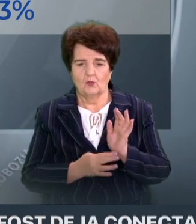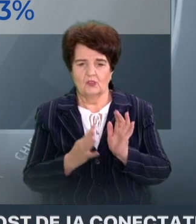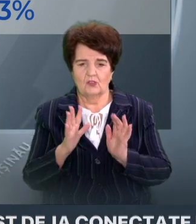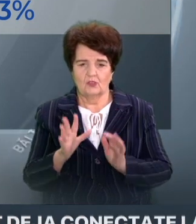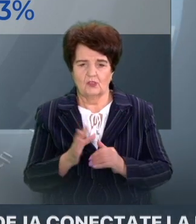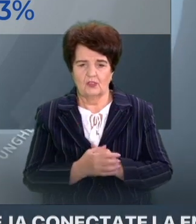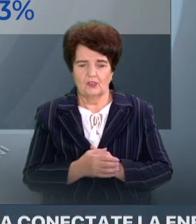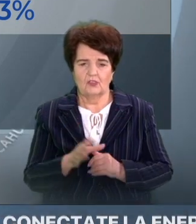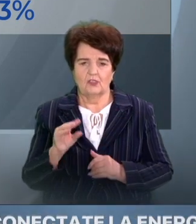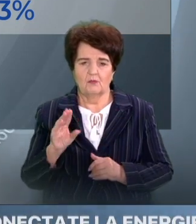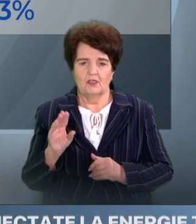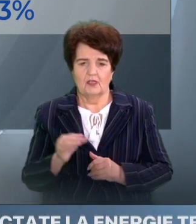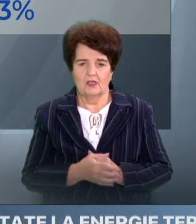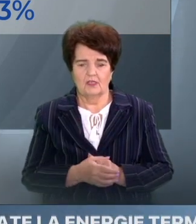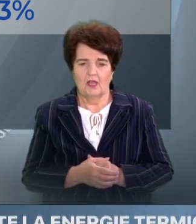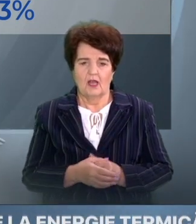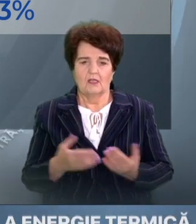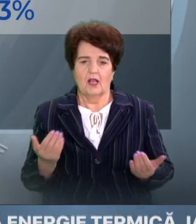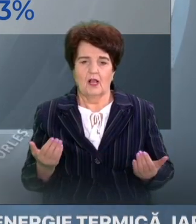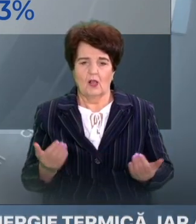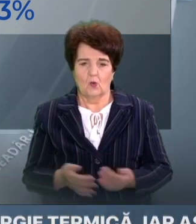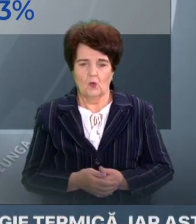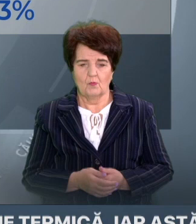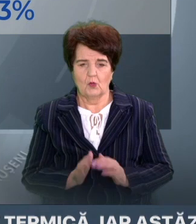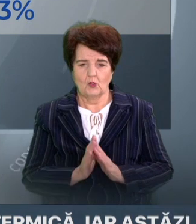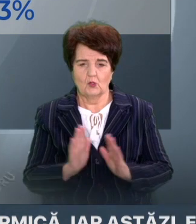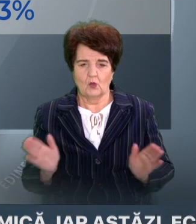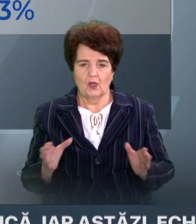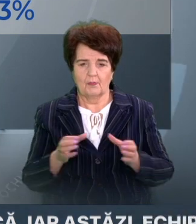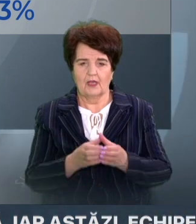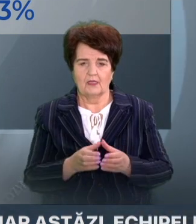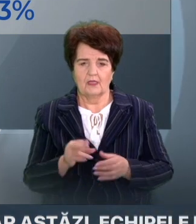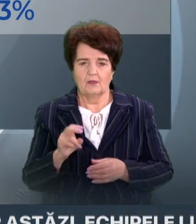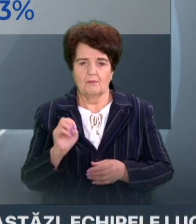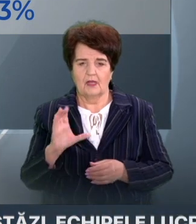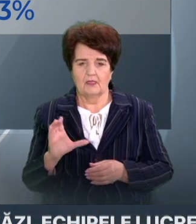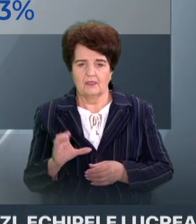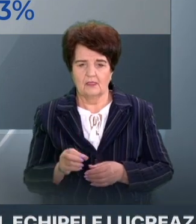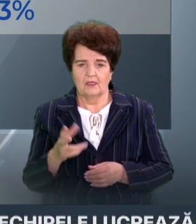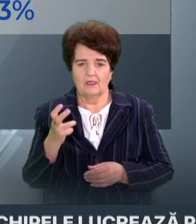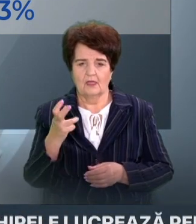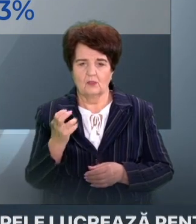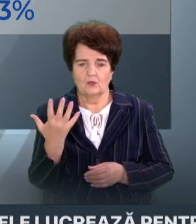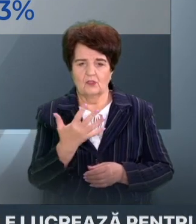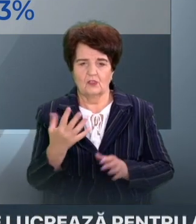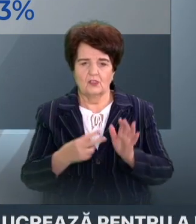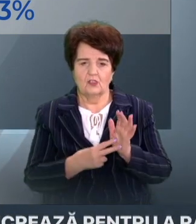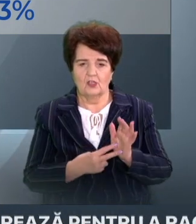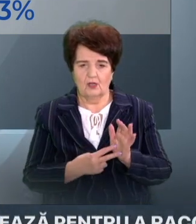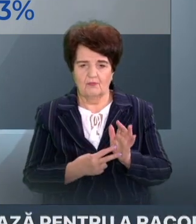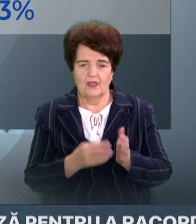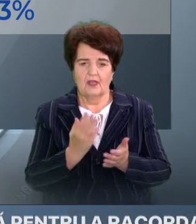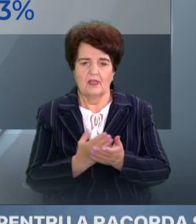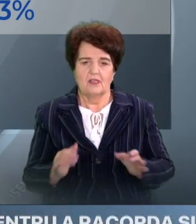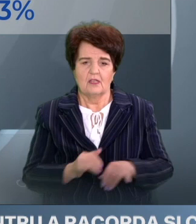290-295 de mandate, iar acum doar Partidul Acțiune și Solidaritate a obținut 357. Deci este o